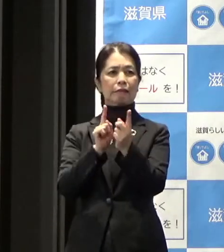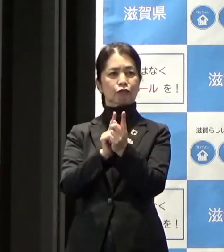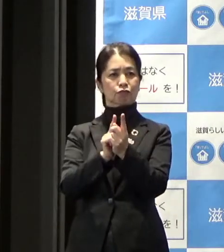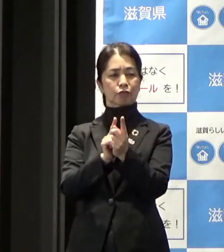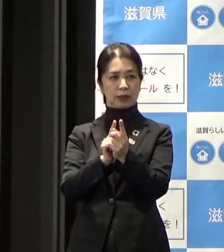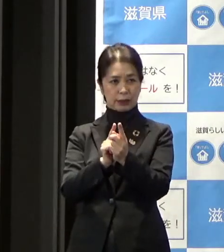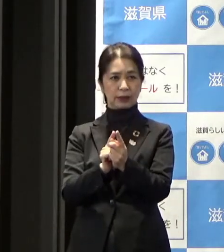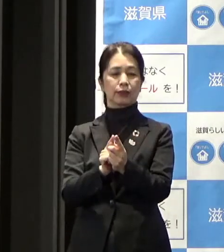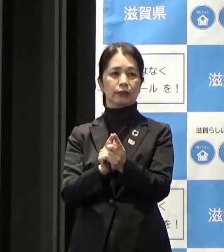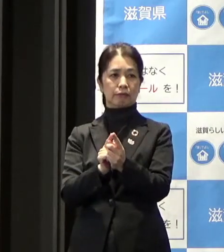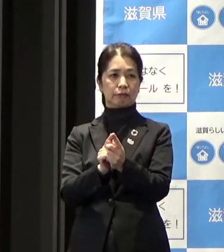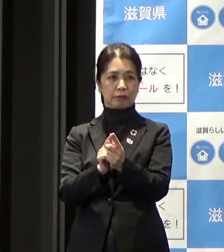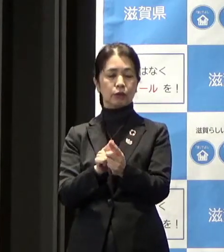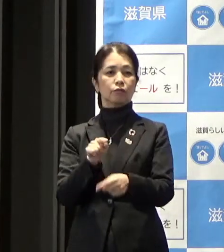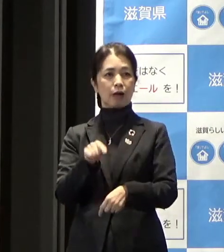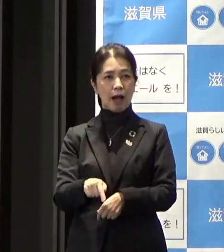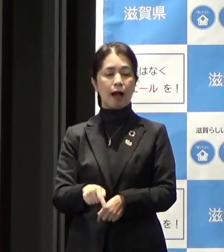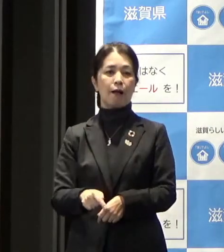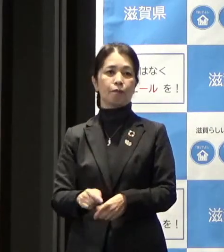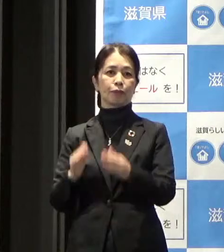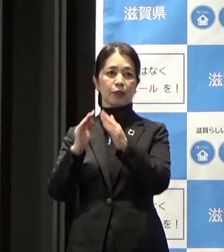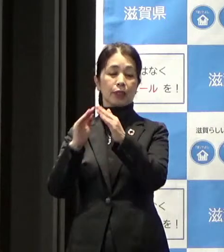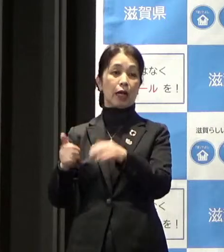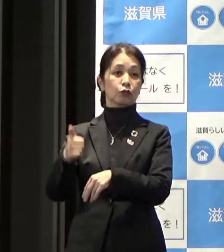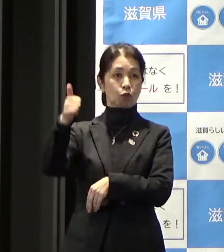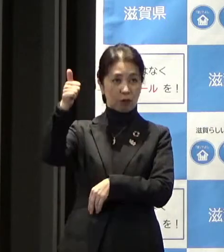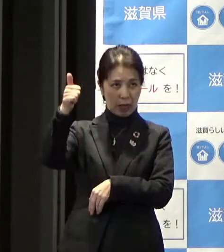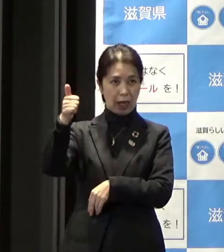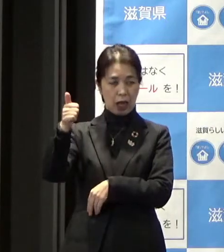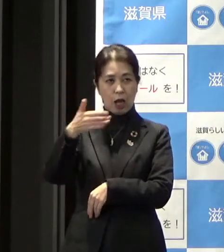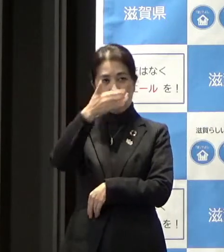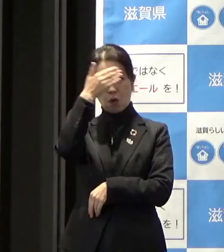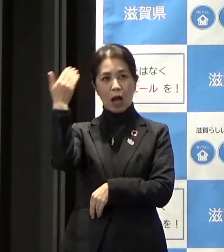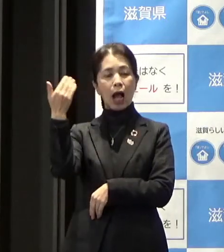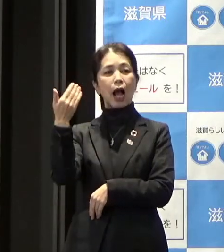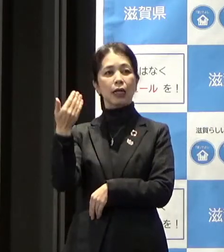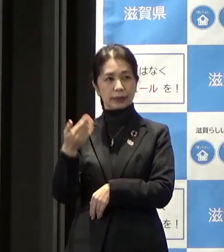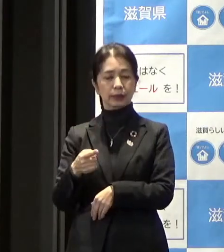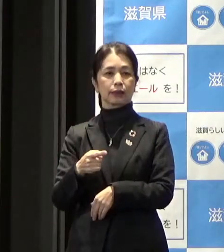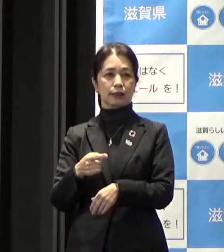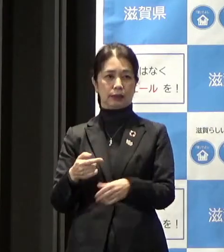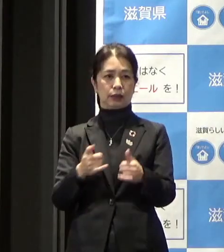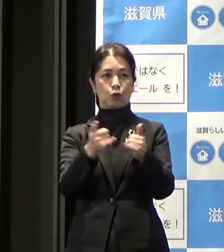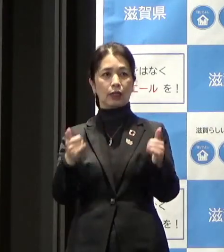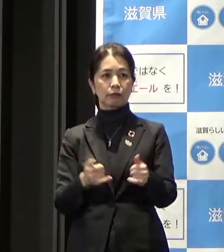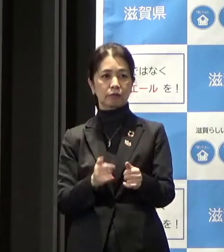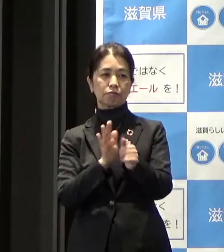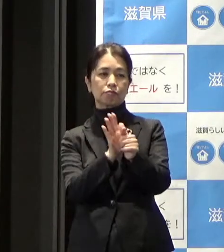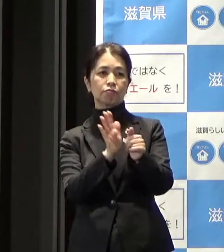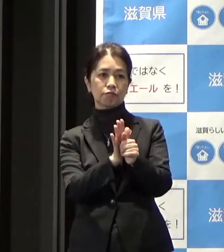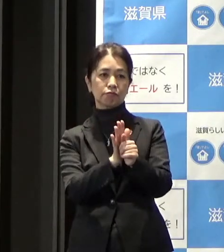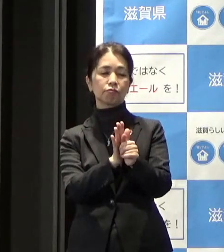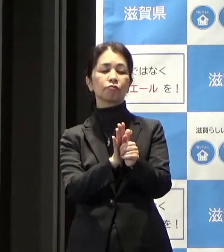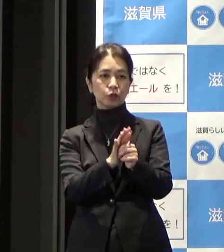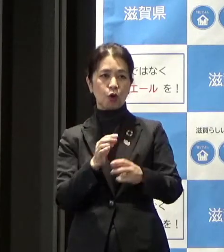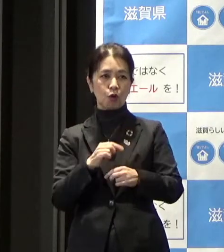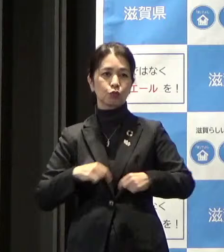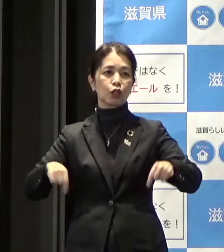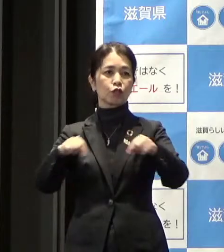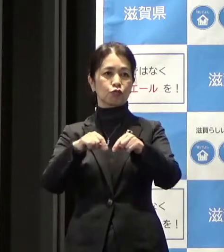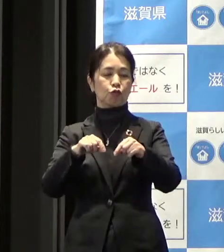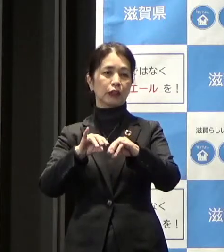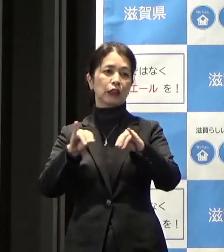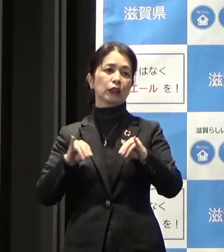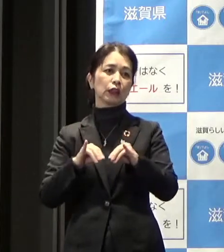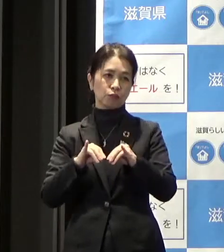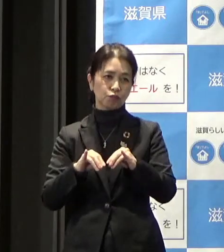その会議の最後に会長の方から次世代育成支援対策プロジェクトチームも加わる形で、しっかりと